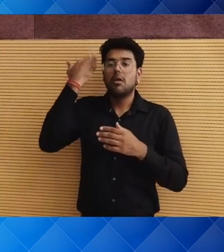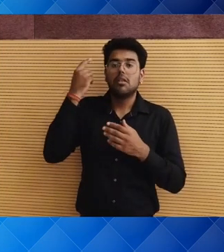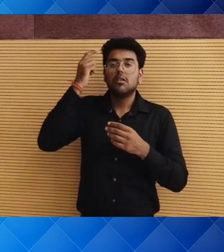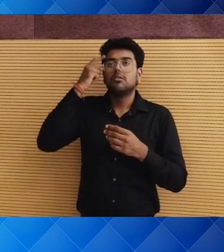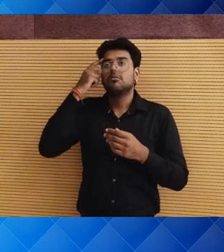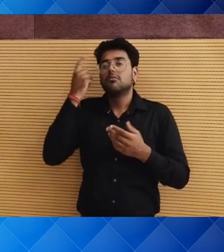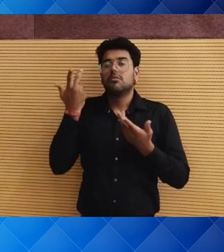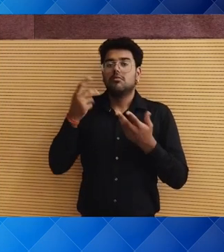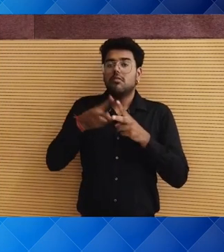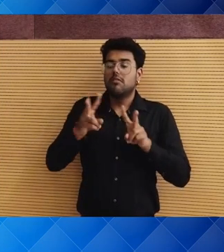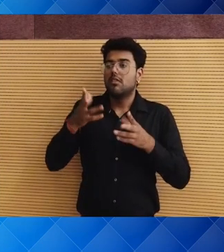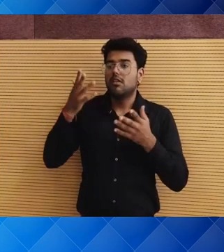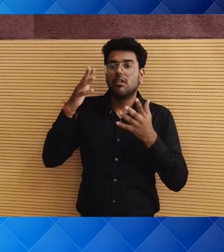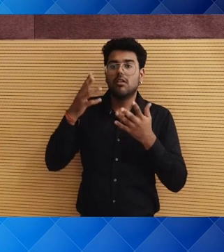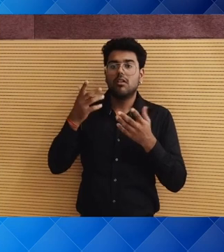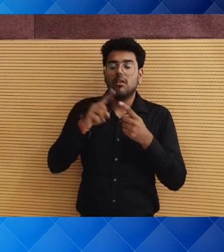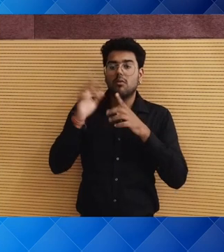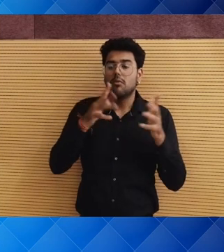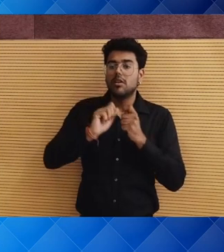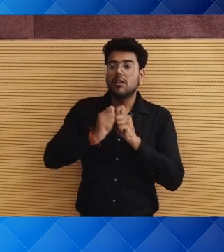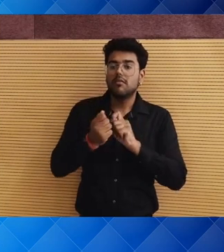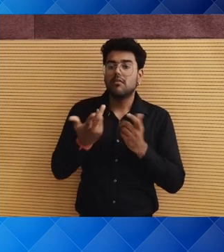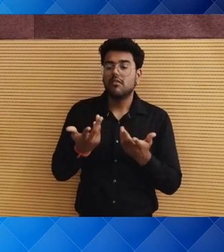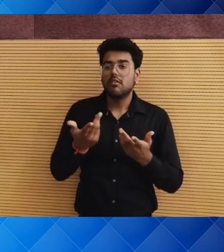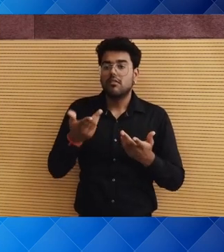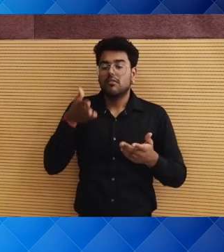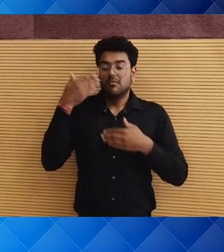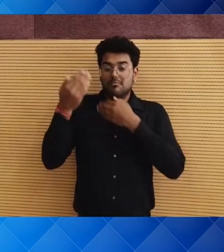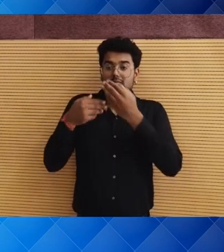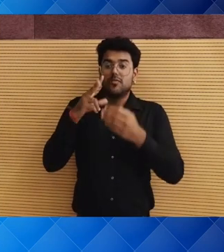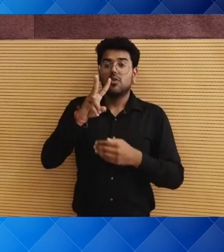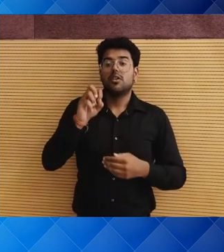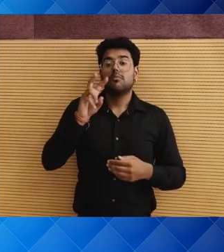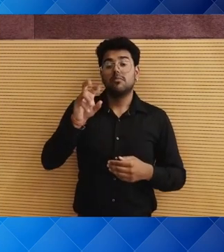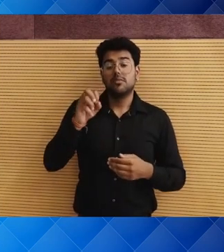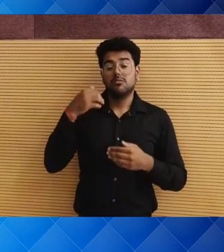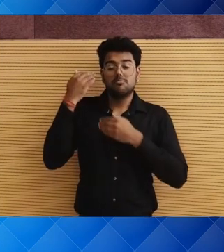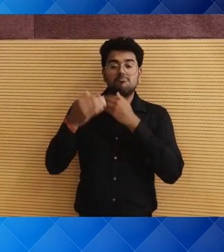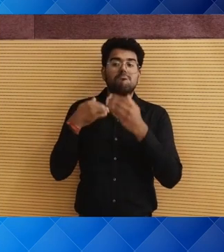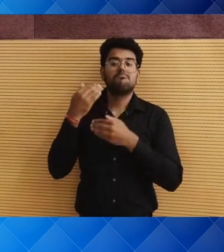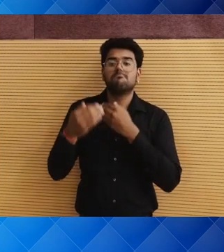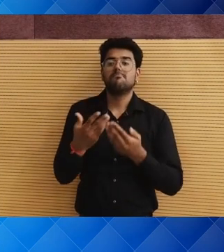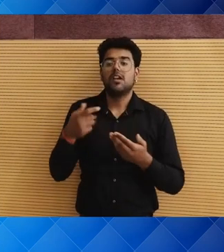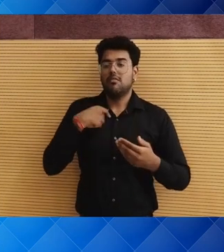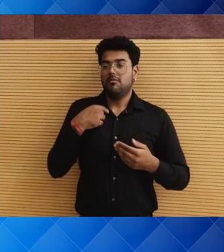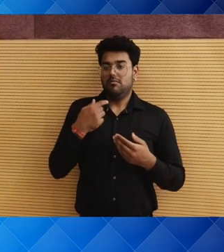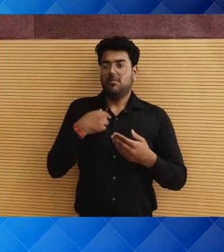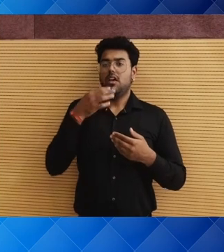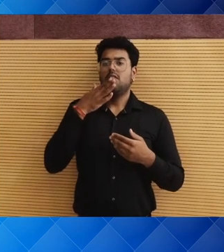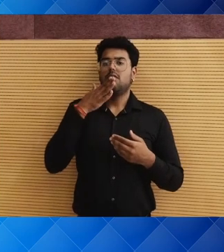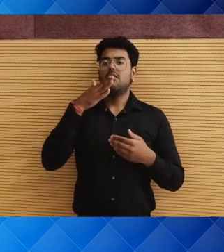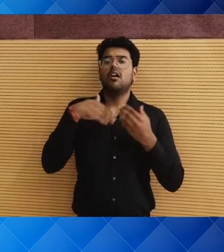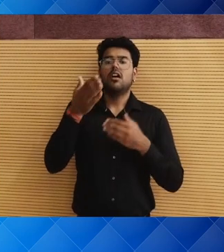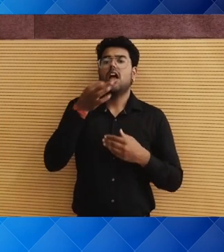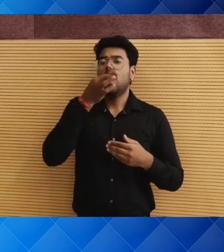मित्र मान के रखिए 2020 से लेके और जिस गति पकड़ा है और हमको कोई आगे पूछेगा नहीं कि